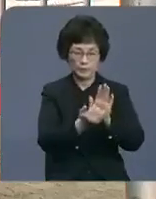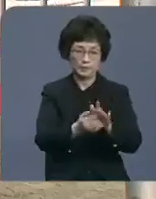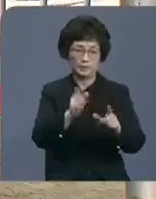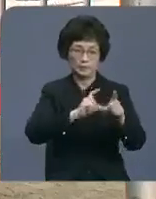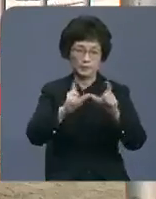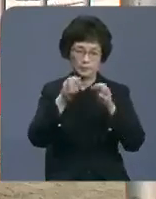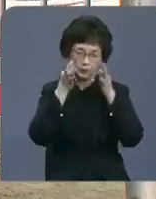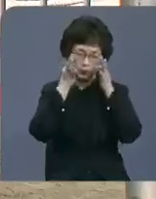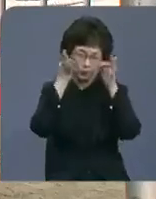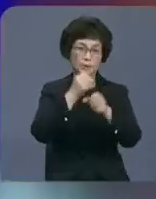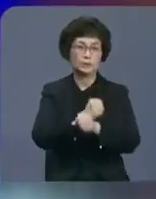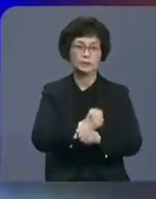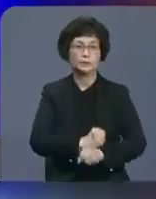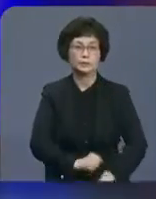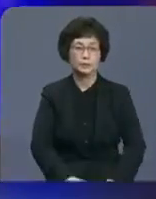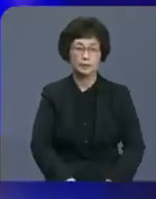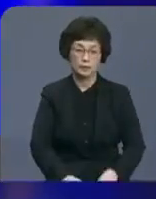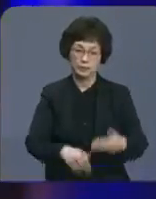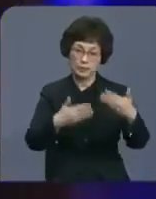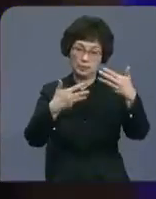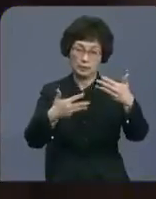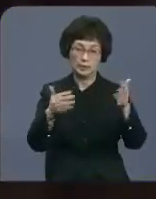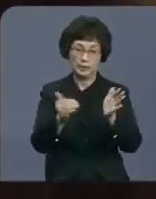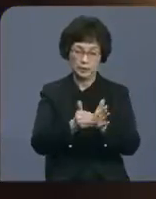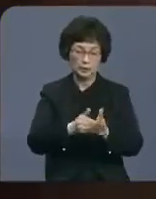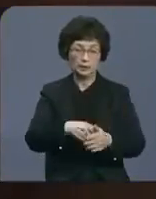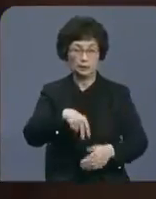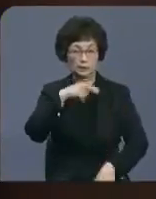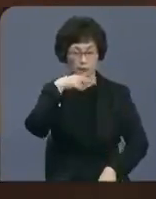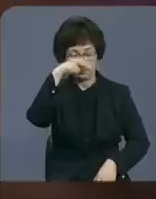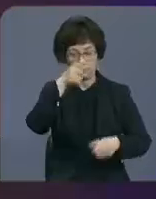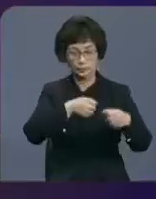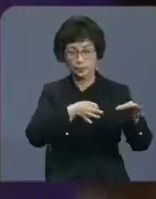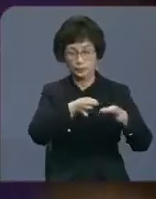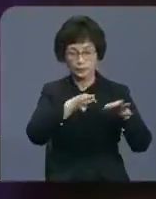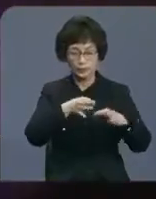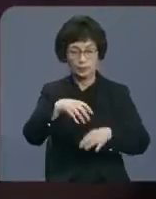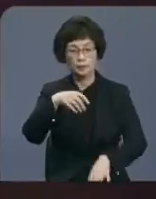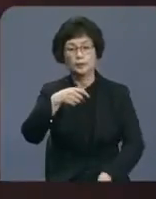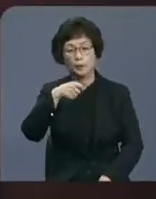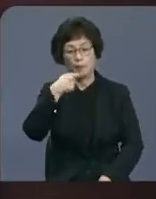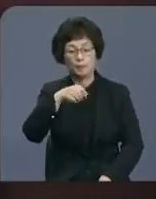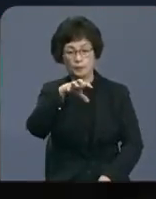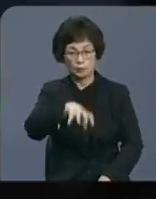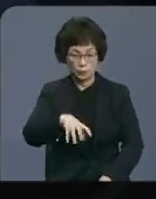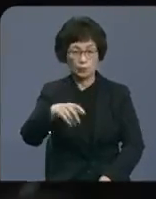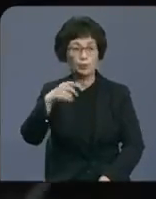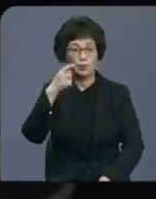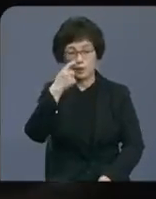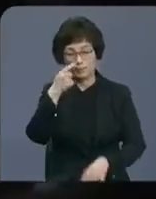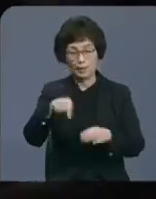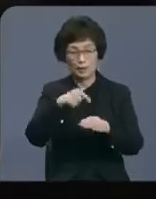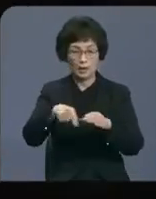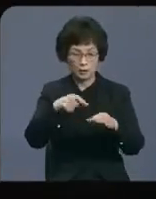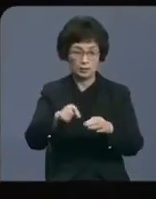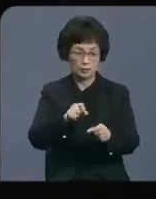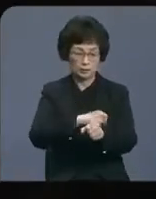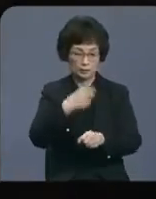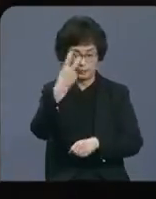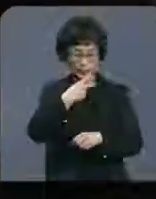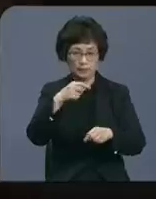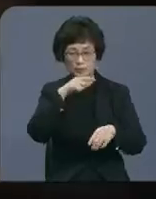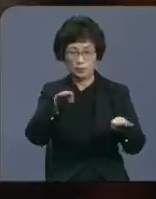방침입니다 다음달 8일까지 융 시설과 식당 카페 등에 대한 특별 점검을 벌이고 이번주 일요일까지